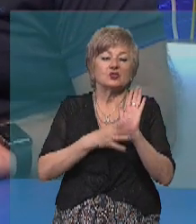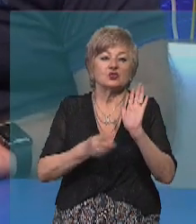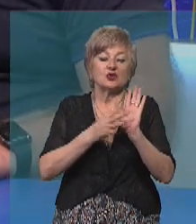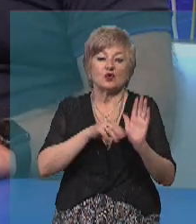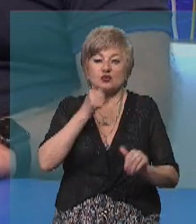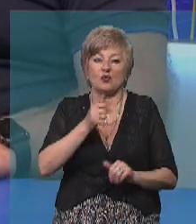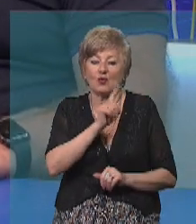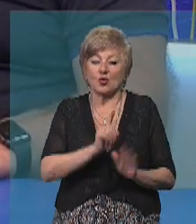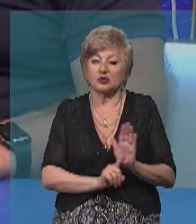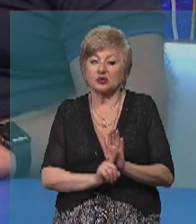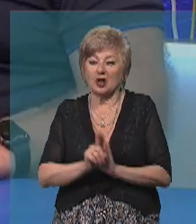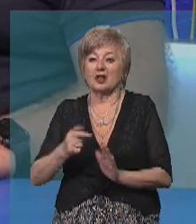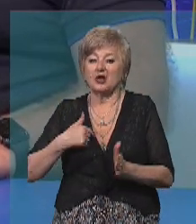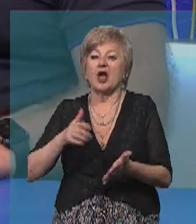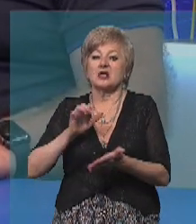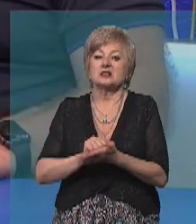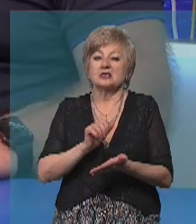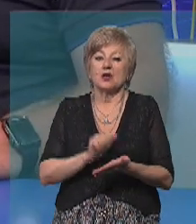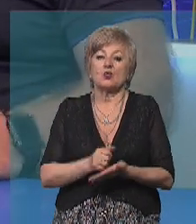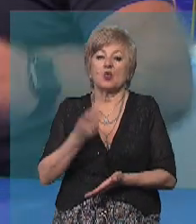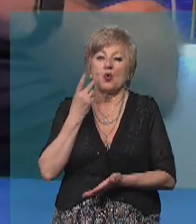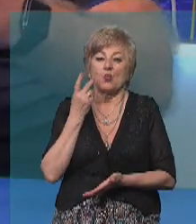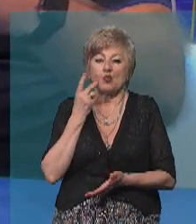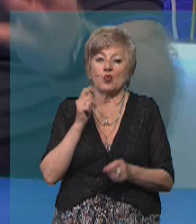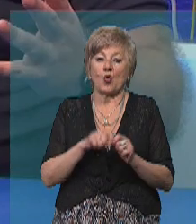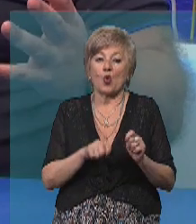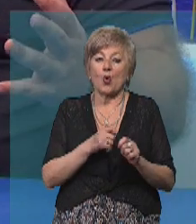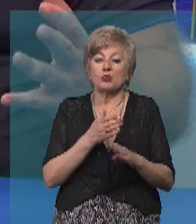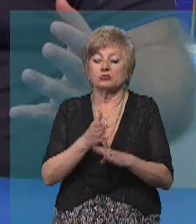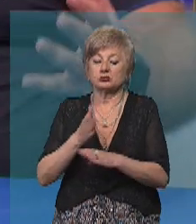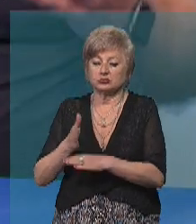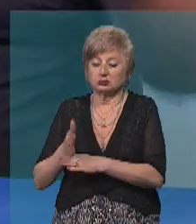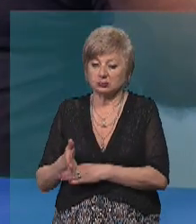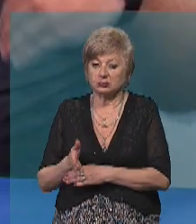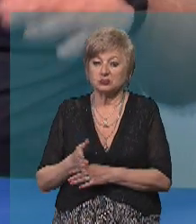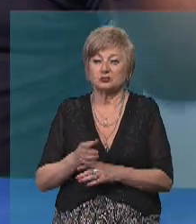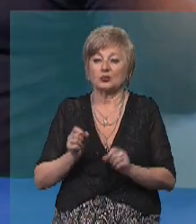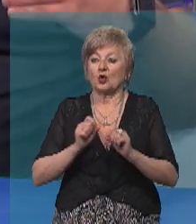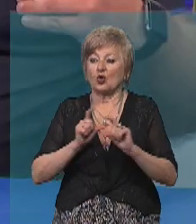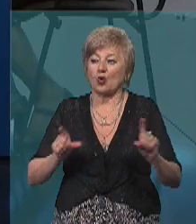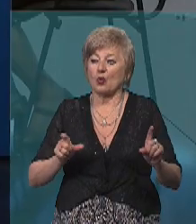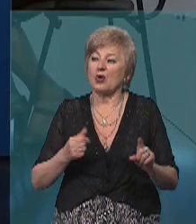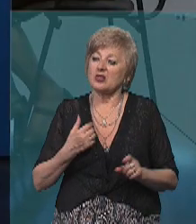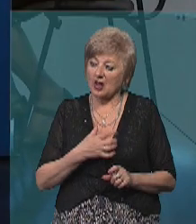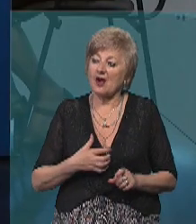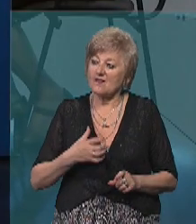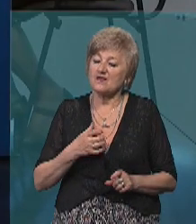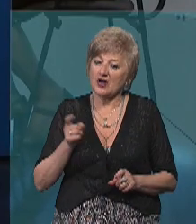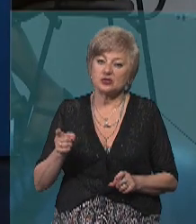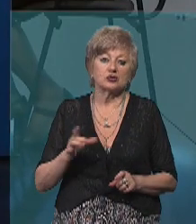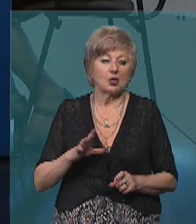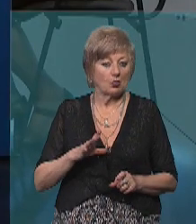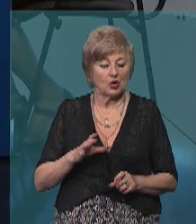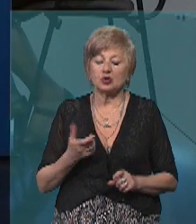1998 року я займаюся постійно моніторингом виборчих кампаній. Через те, це важлива була робота. Це